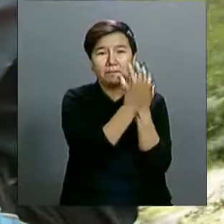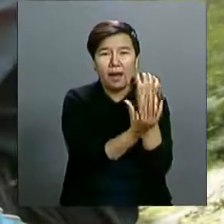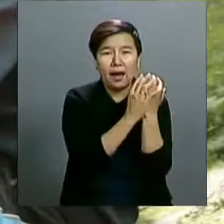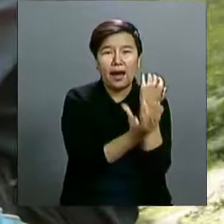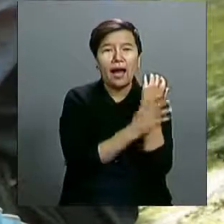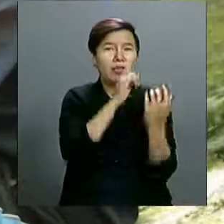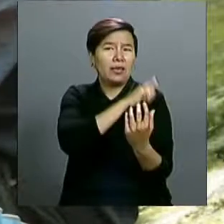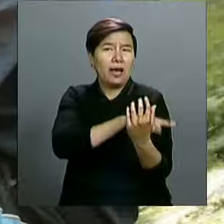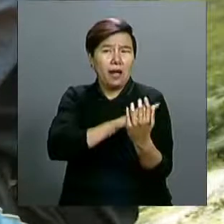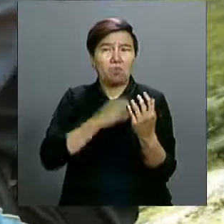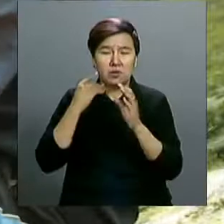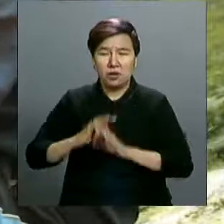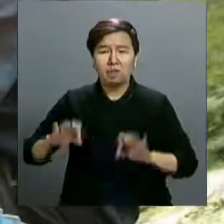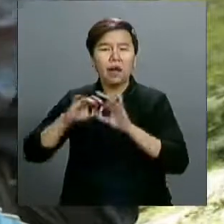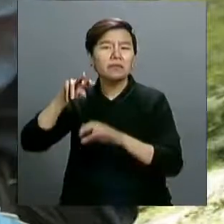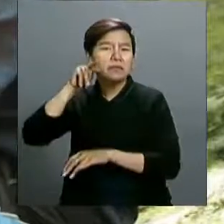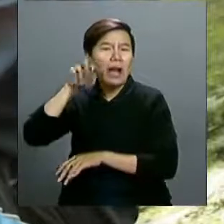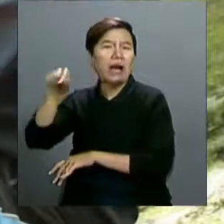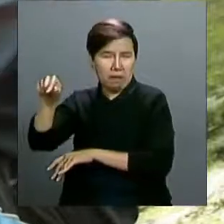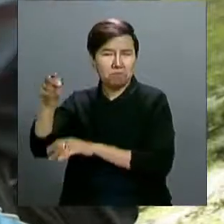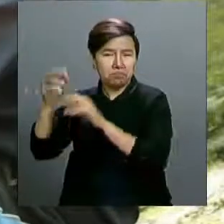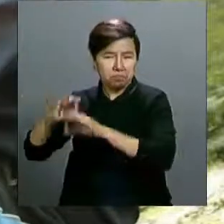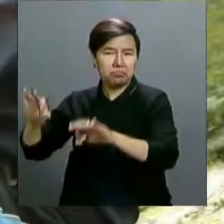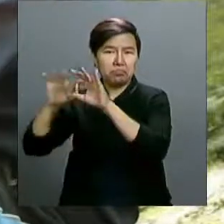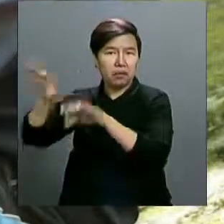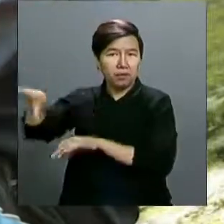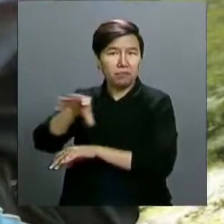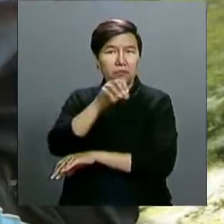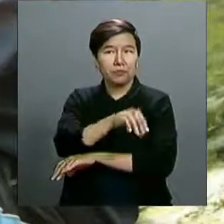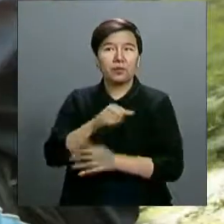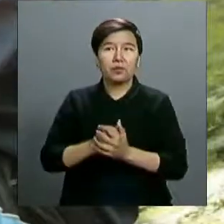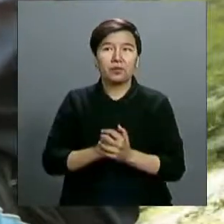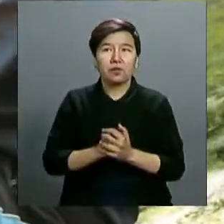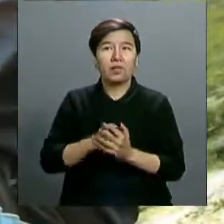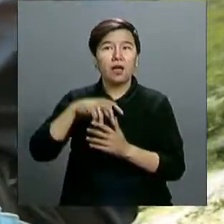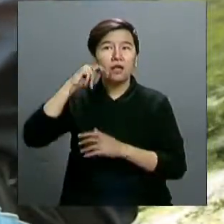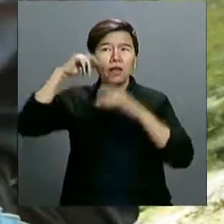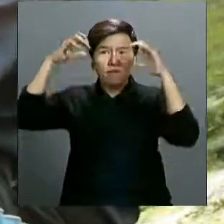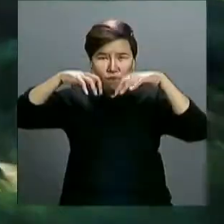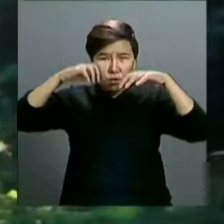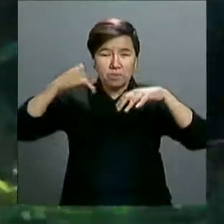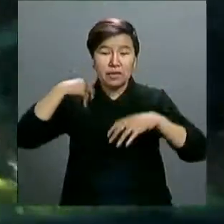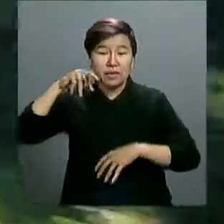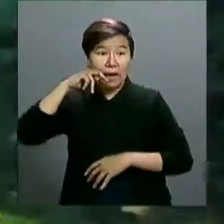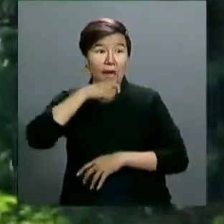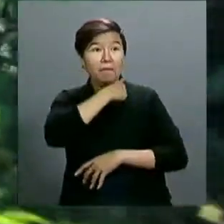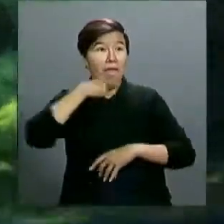จำเป็นต้องใช้น้ำครับช่วงแล้งถ้าหน้าเลื่อนฝนอ่ะใช้น้ำอาศัยฝนธรรมชาติแต่ว่าช่วงแล้งนี่ต้องใช้น้ำ